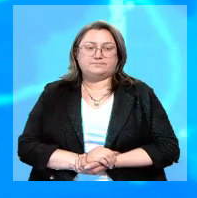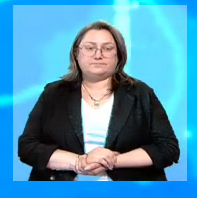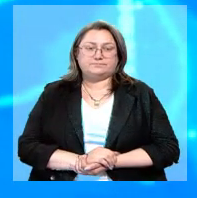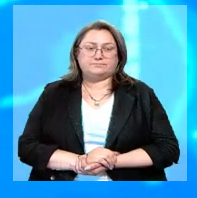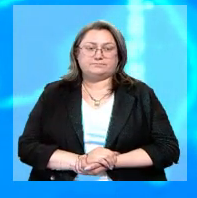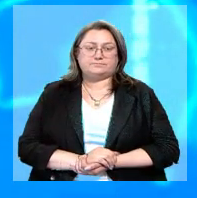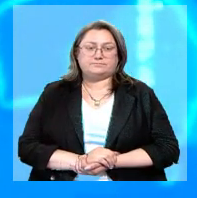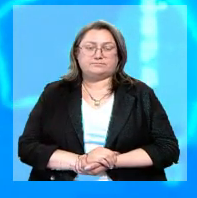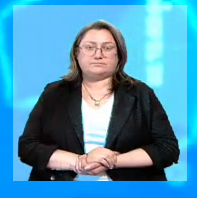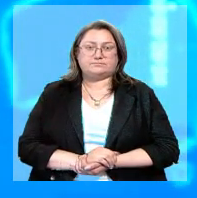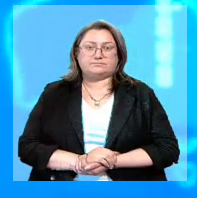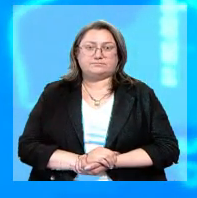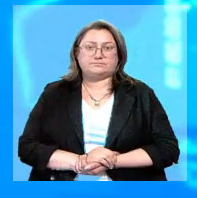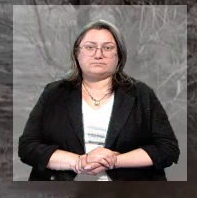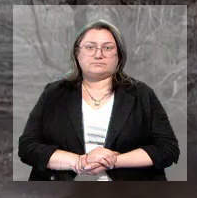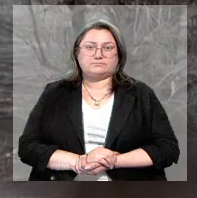мағажет, рет-ретмен.